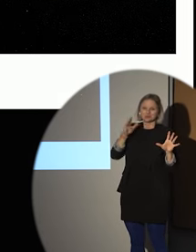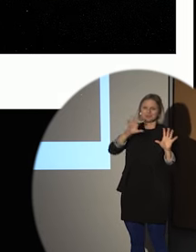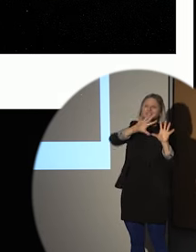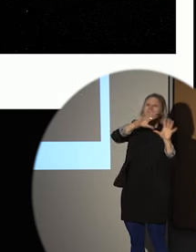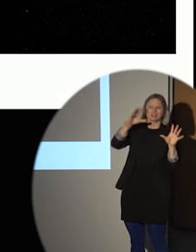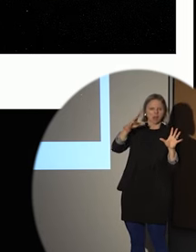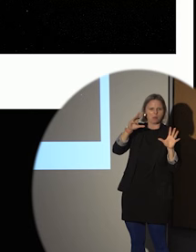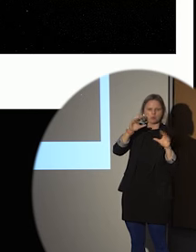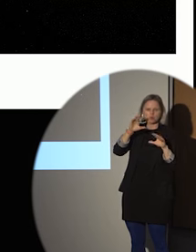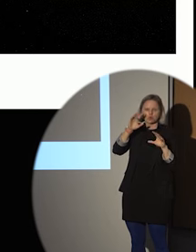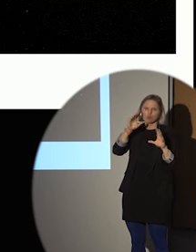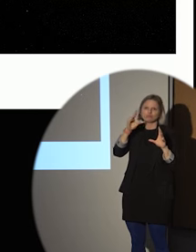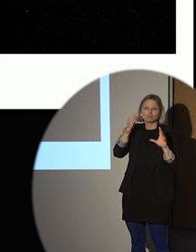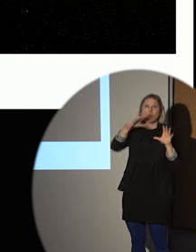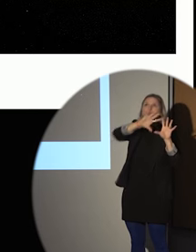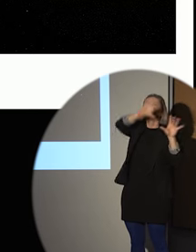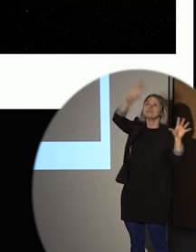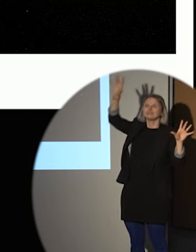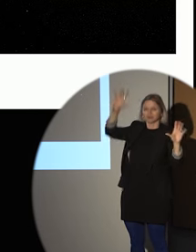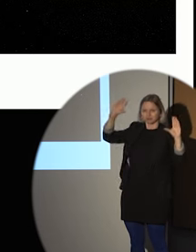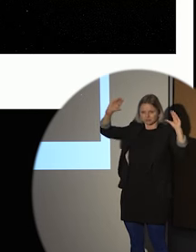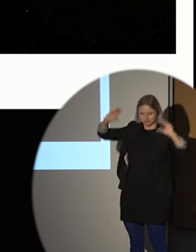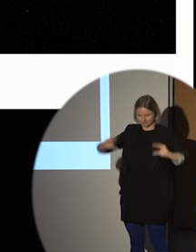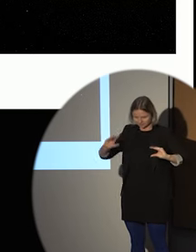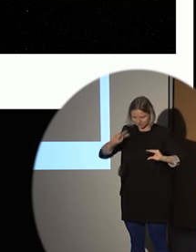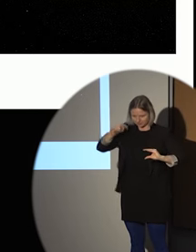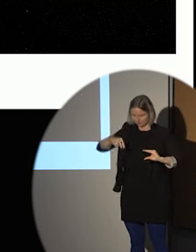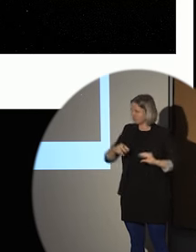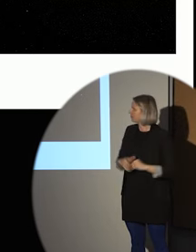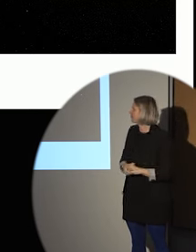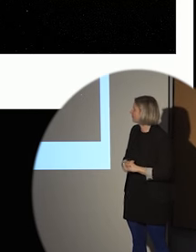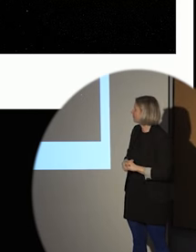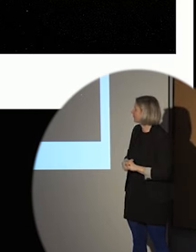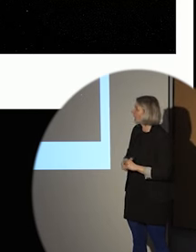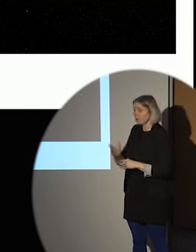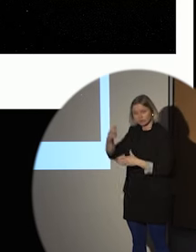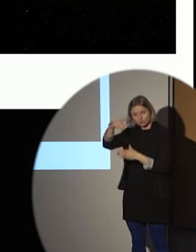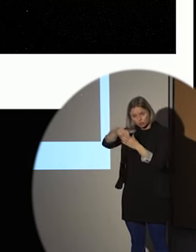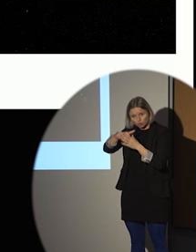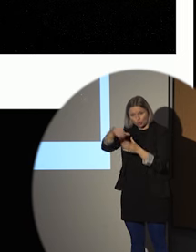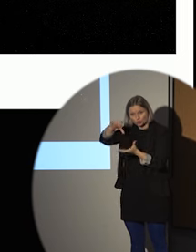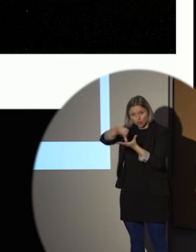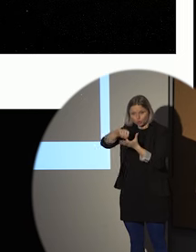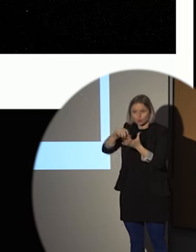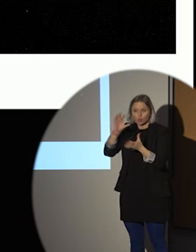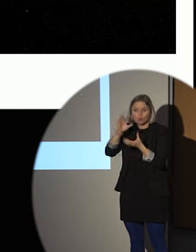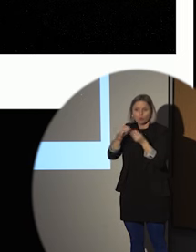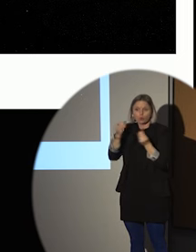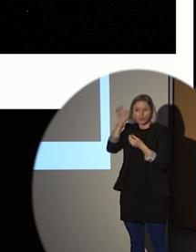poser une question, mais là, on est au centre de la Voie lactée, c'est là où il y a le plus d'étoiles. Pourquoi est-ce que c'est sombre